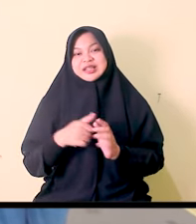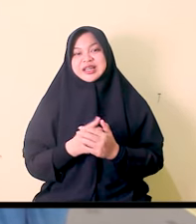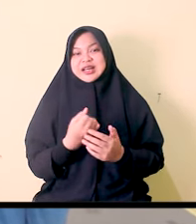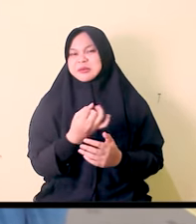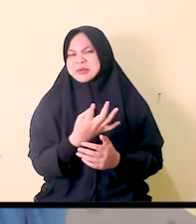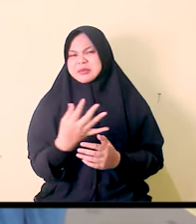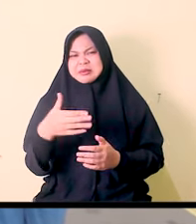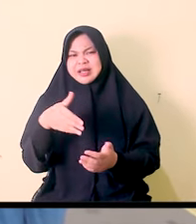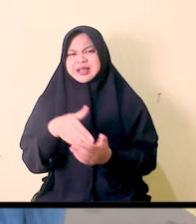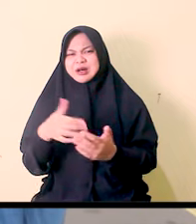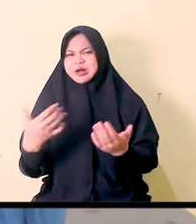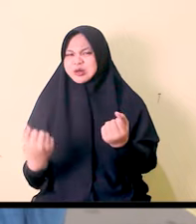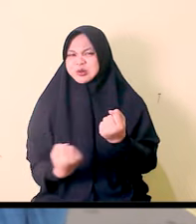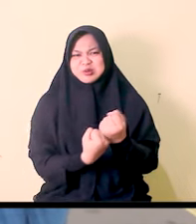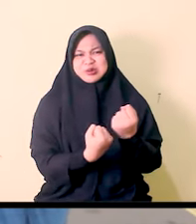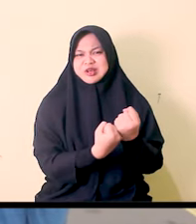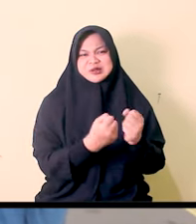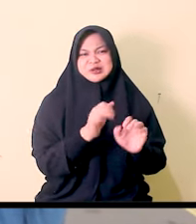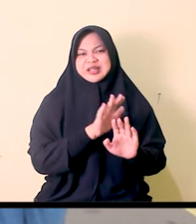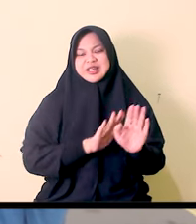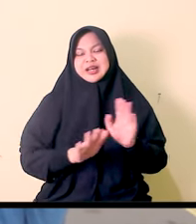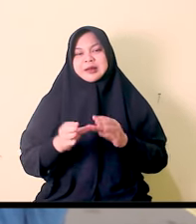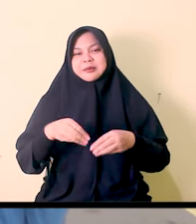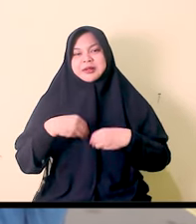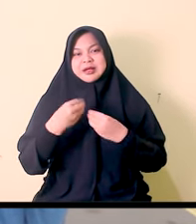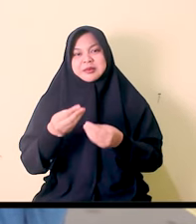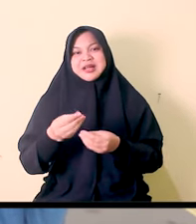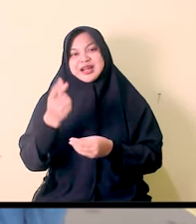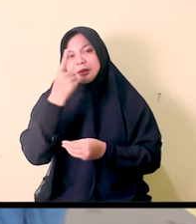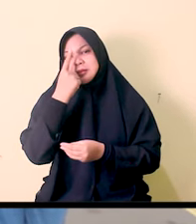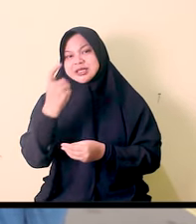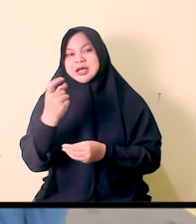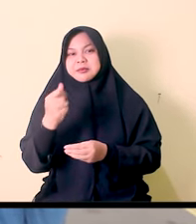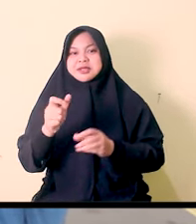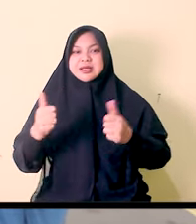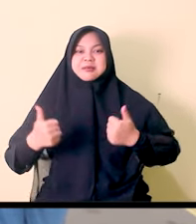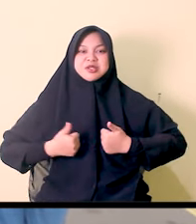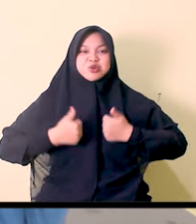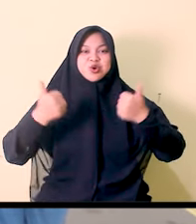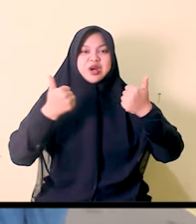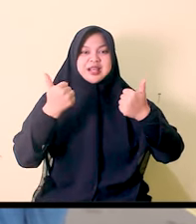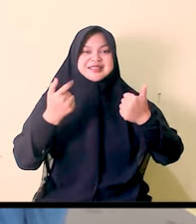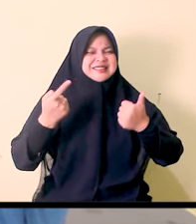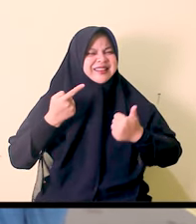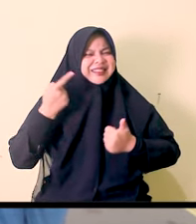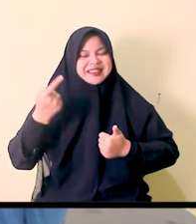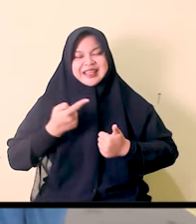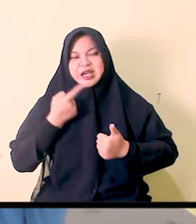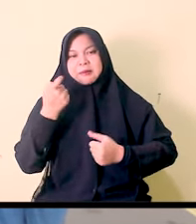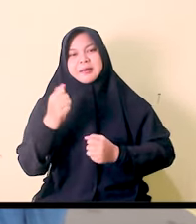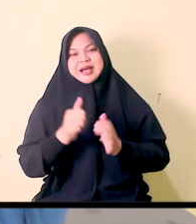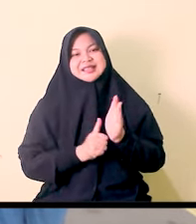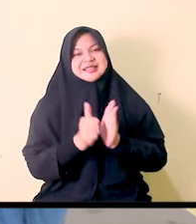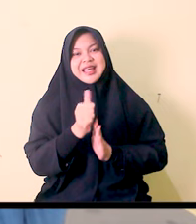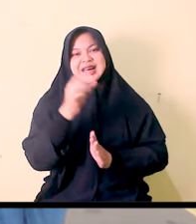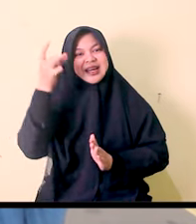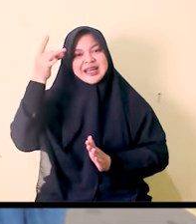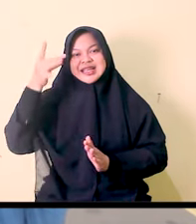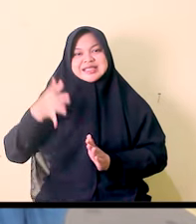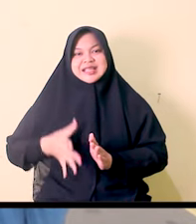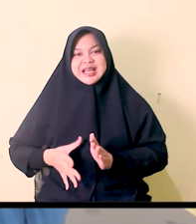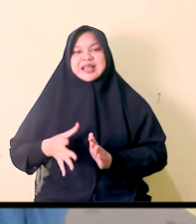mata yaak ya tinggal Apa kami berikan kepercayaan kepada teman-teman di fabel untuk bisa mensukseskan setiap acara yang ada di